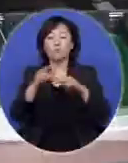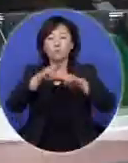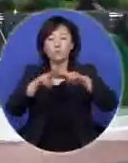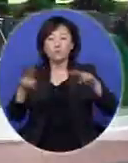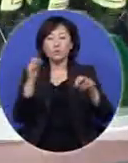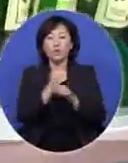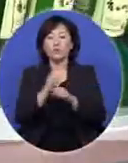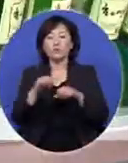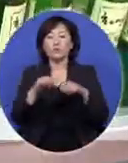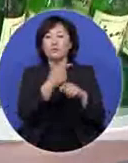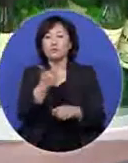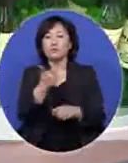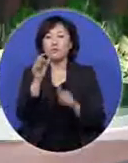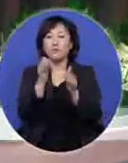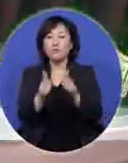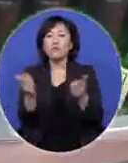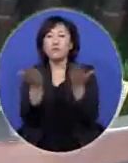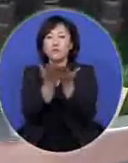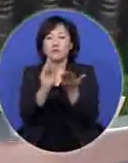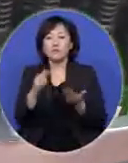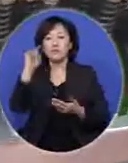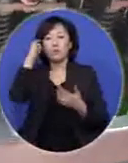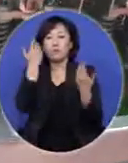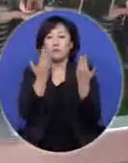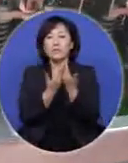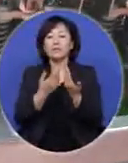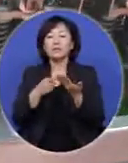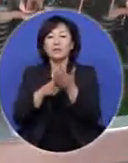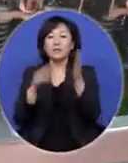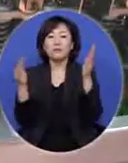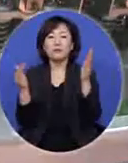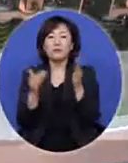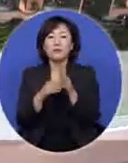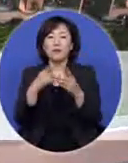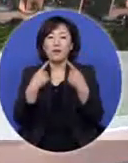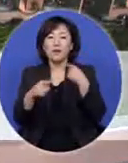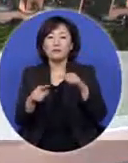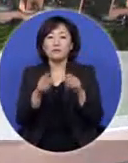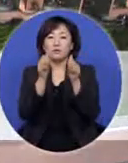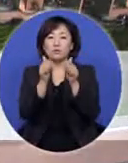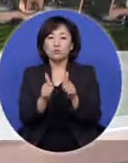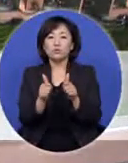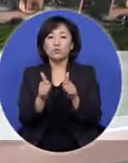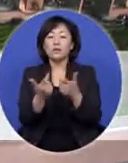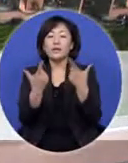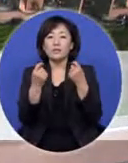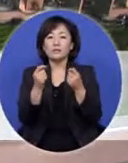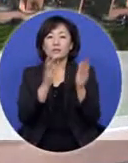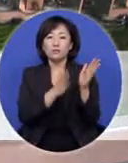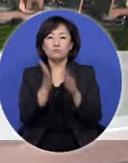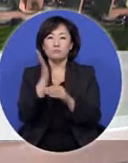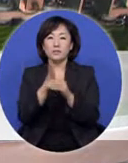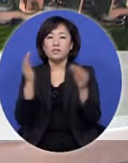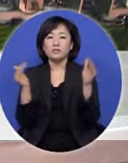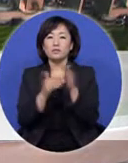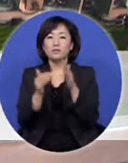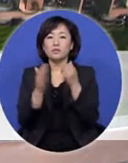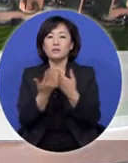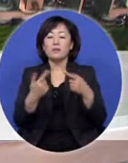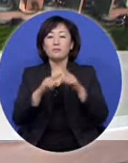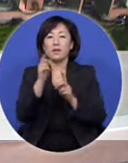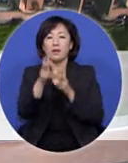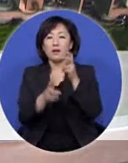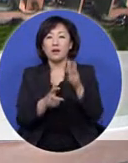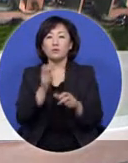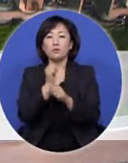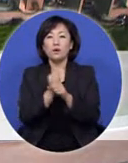차이로 판단된다며 즉각 반발하고 나섰습니다. 시스템하고 행정 조치는 동시에 진행을 해서 일단 오성 운행이 정상적으로 가동이 되도록